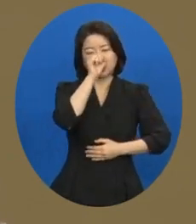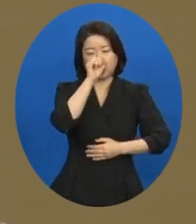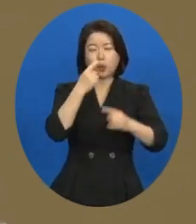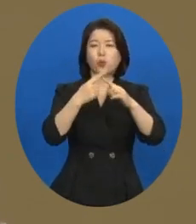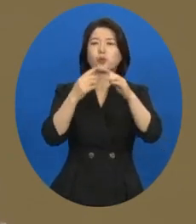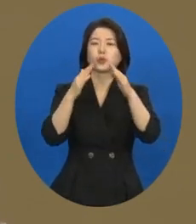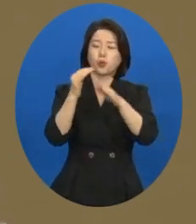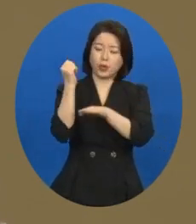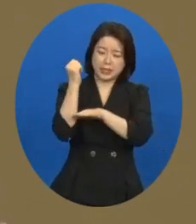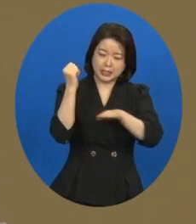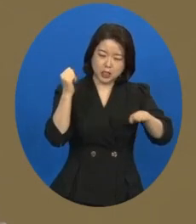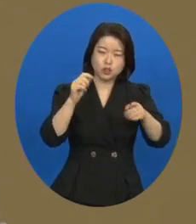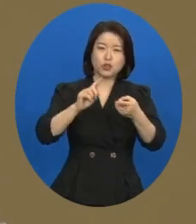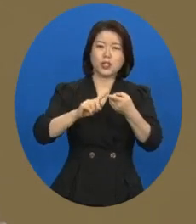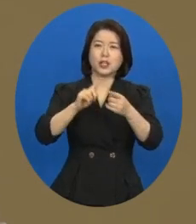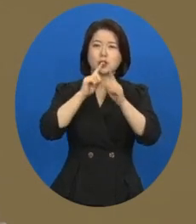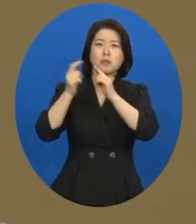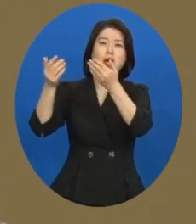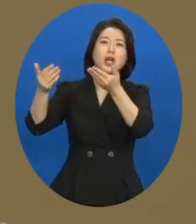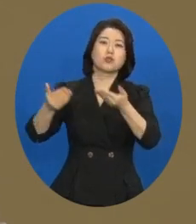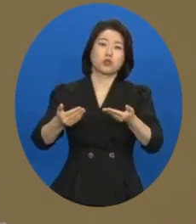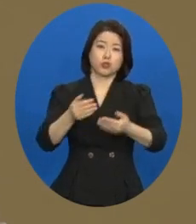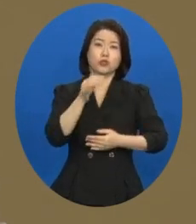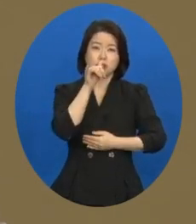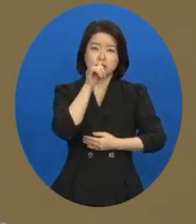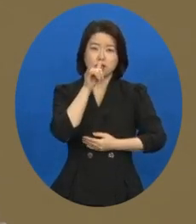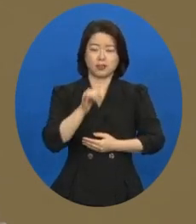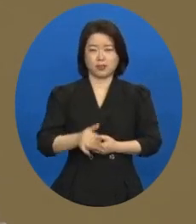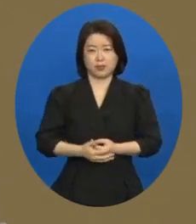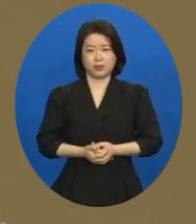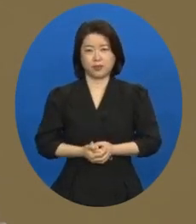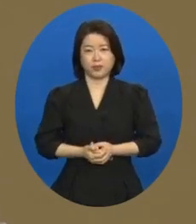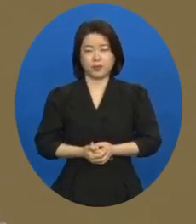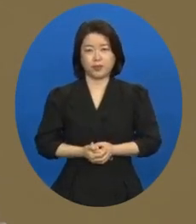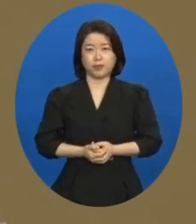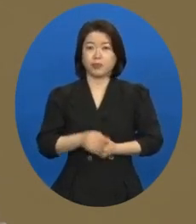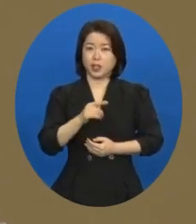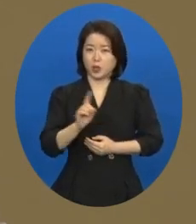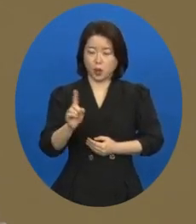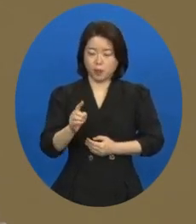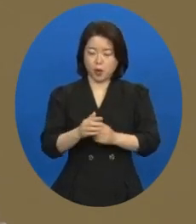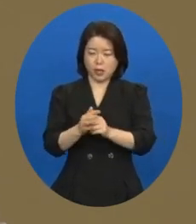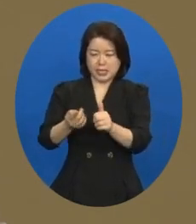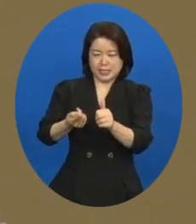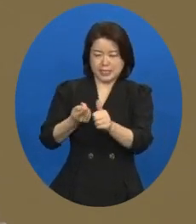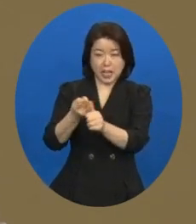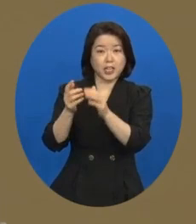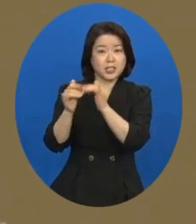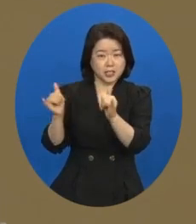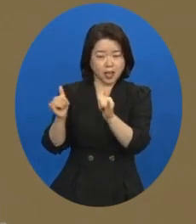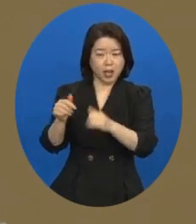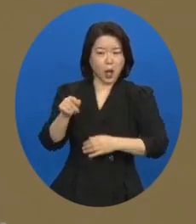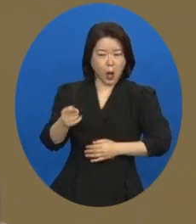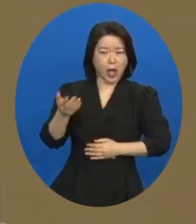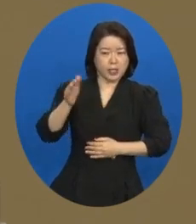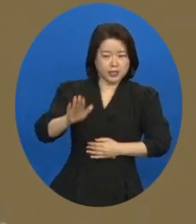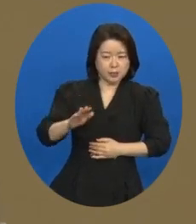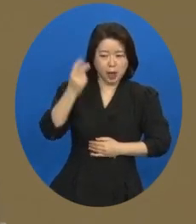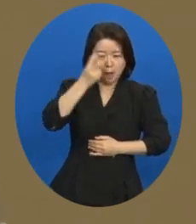교회 기준에 대해서 말씀을 해주고 계십니다. 그것은 살인자라도